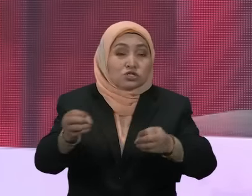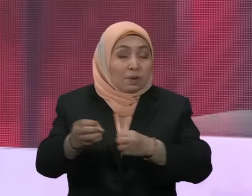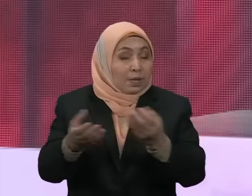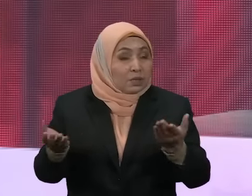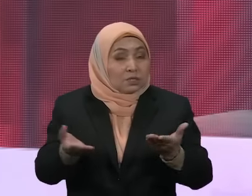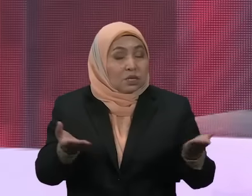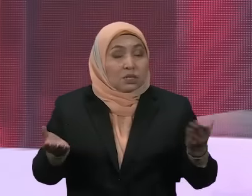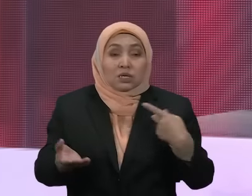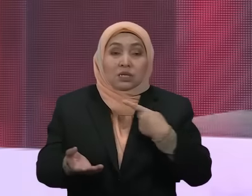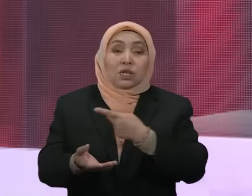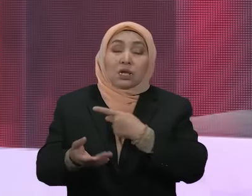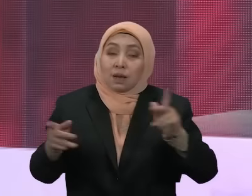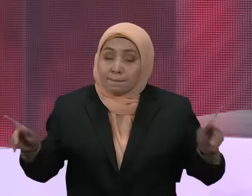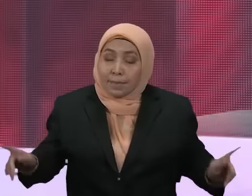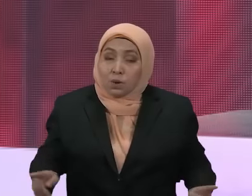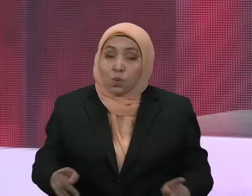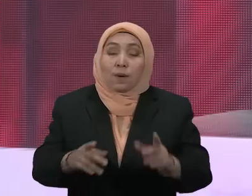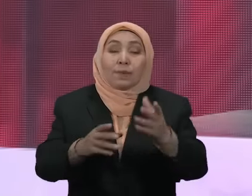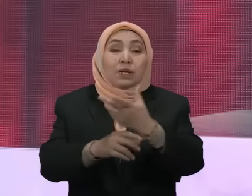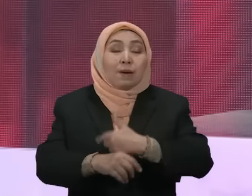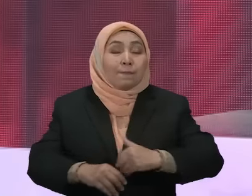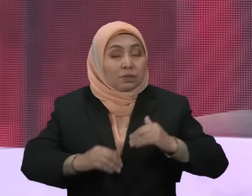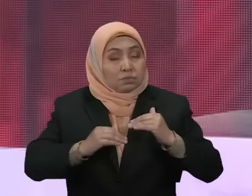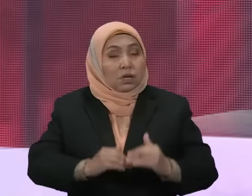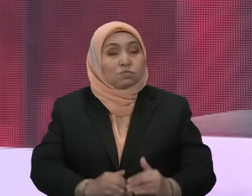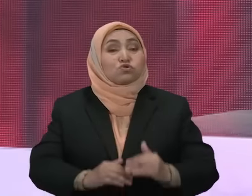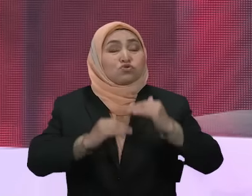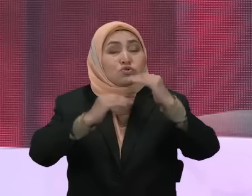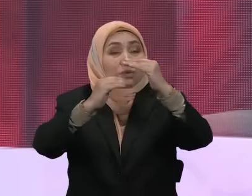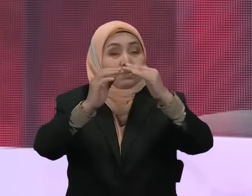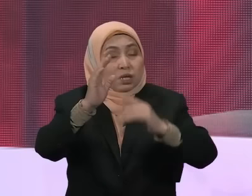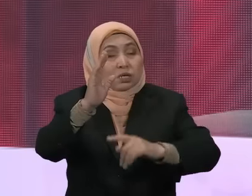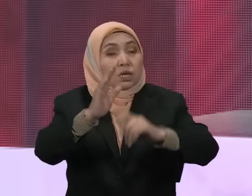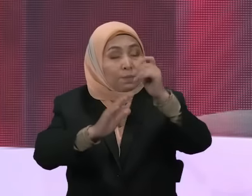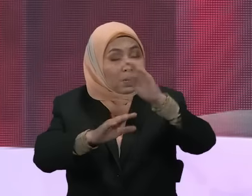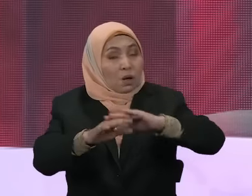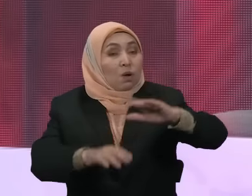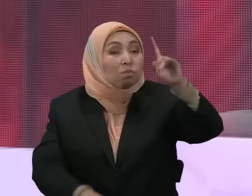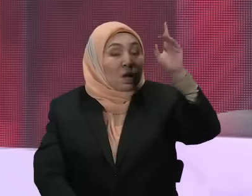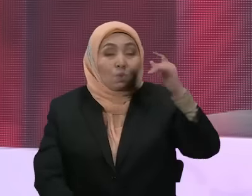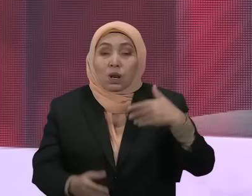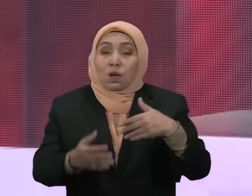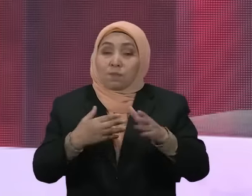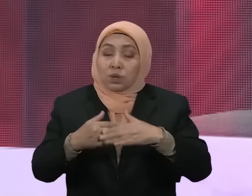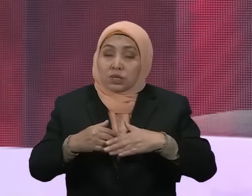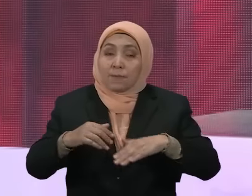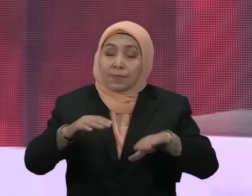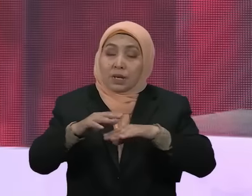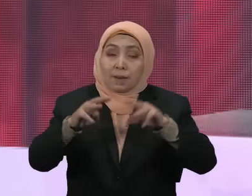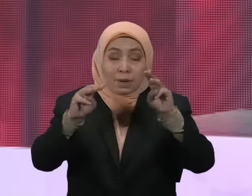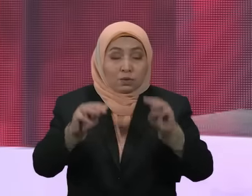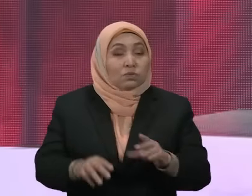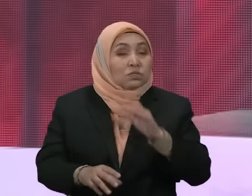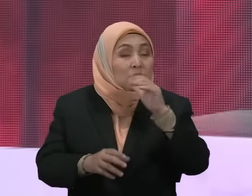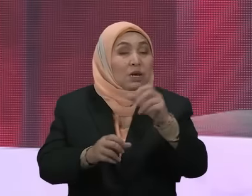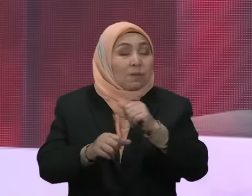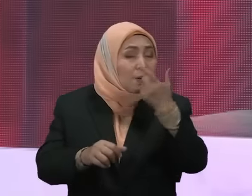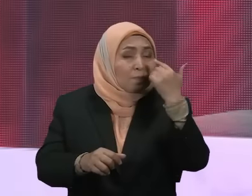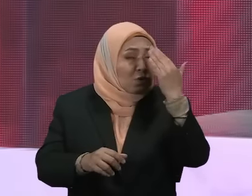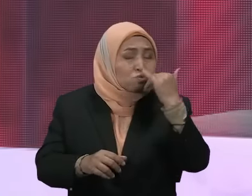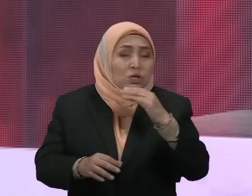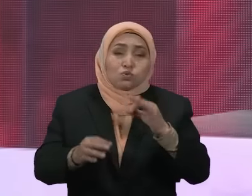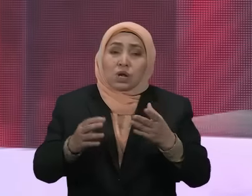ini, kita ada peluang mendapat darajah yang tinggi di sisi Allah SWT. Walaupun di peringkat manusia tak dapat. Ya. Pasal apa? Pasal